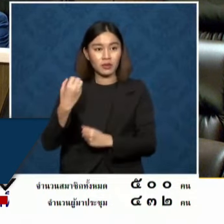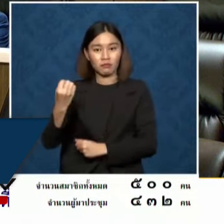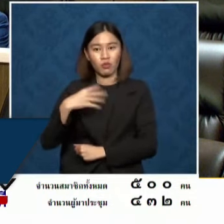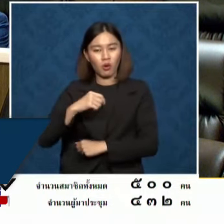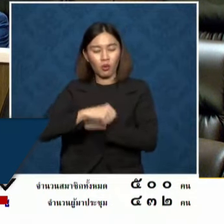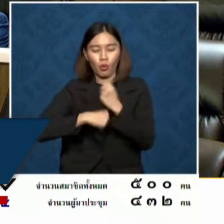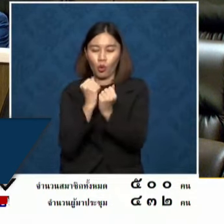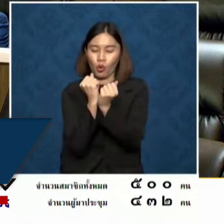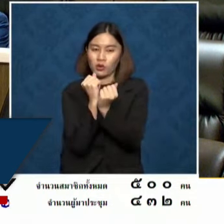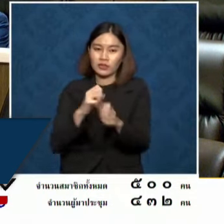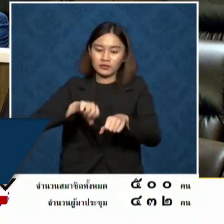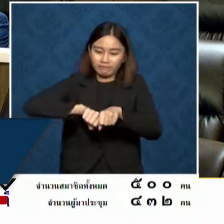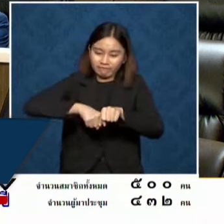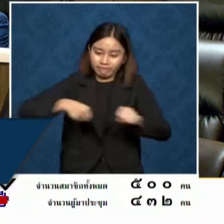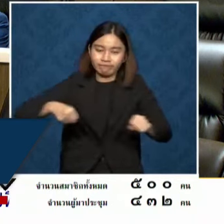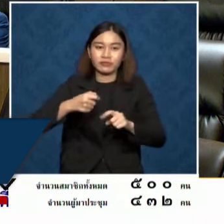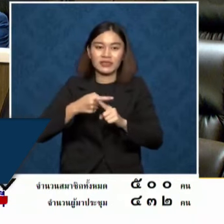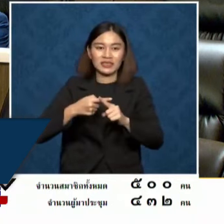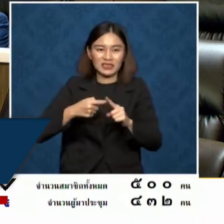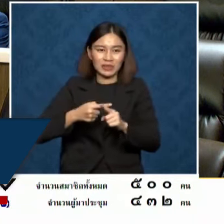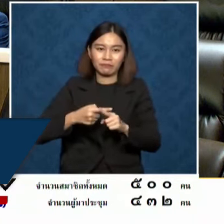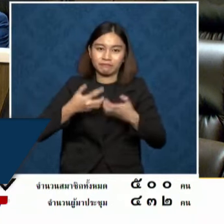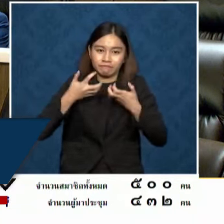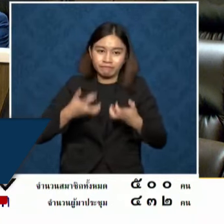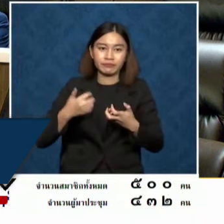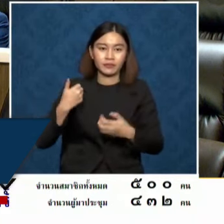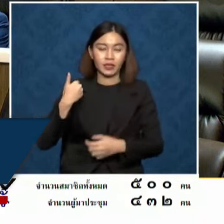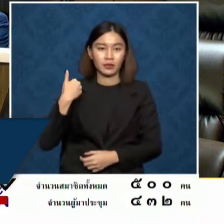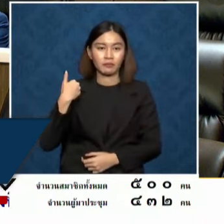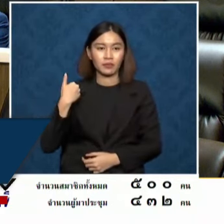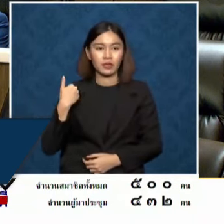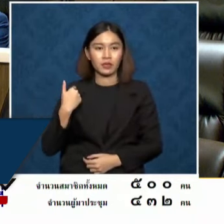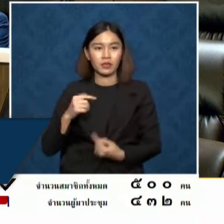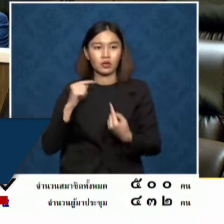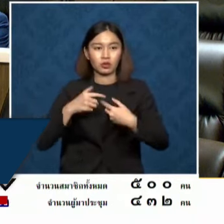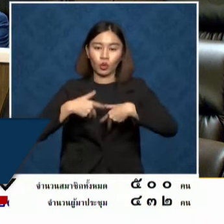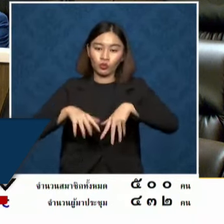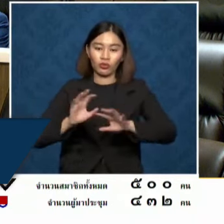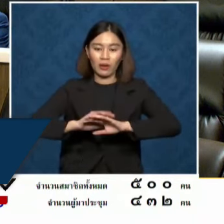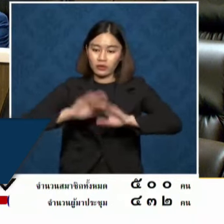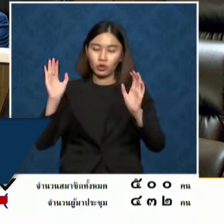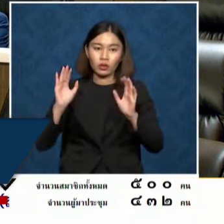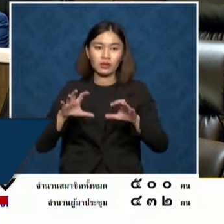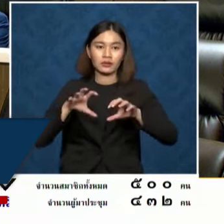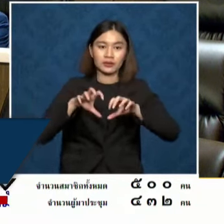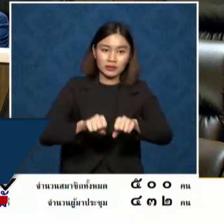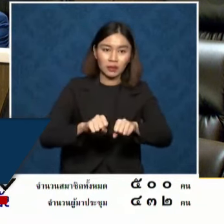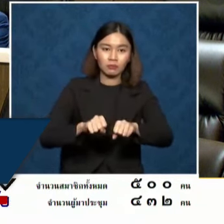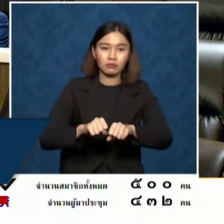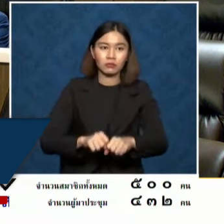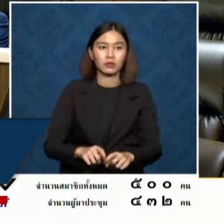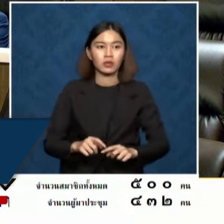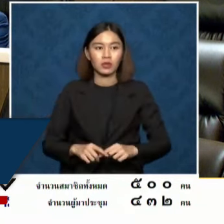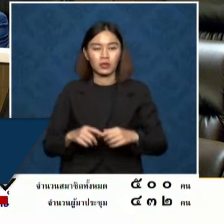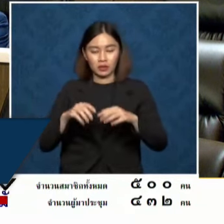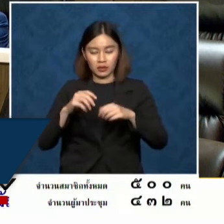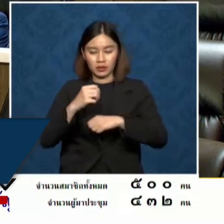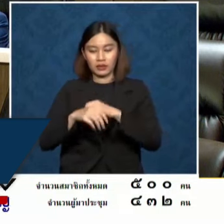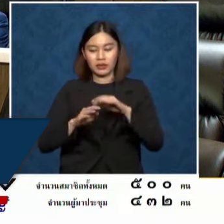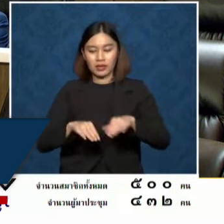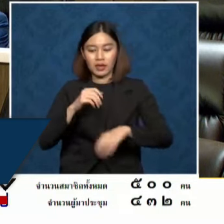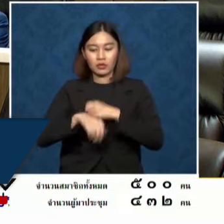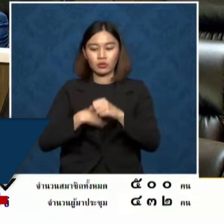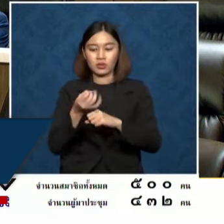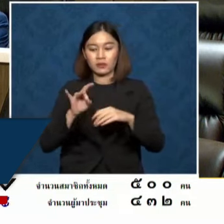บอกว่ามันรัดแน่นเจ็บและทรมานมากๆนี่แค่เรื่องการสลายชุมนุมการจับกุมนะครับในส่วนของเด็กที่อายุต่ำกว่า